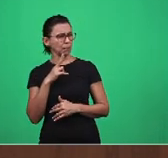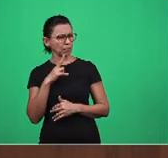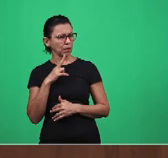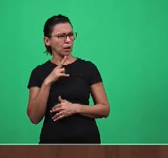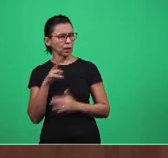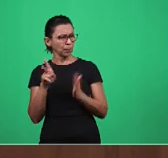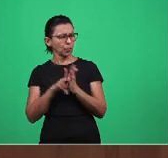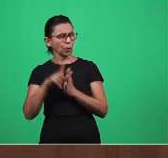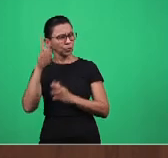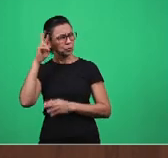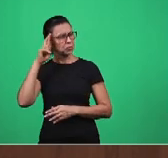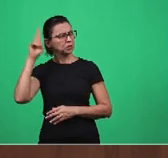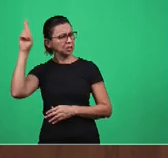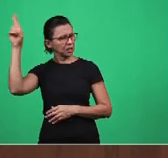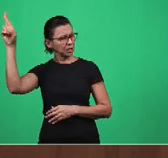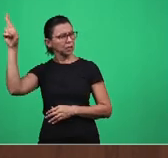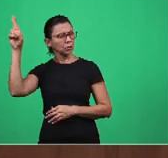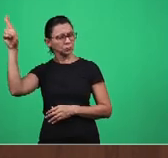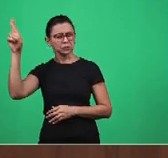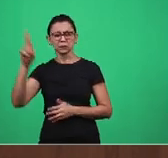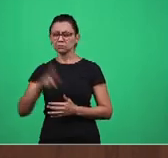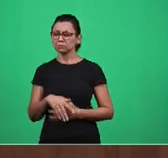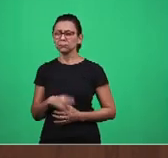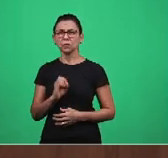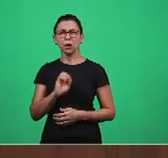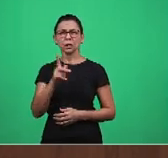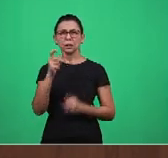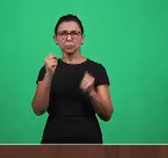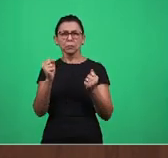vie, se met d'accord pour qu'elle se marie